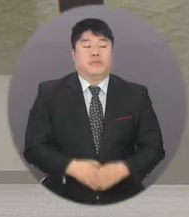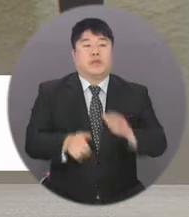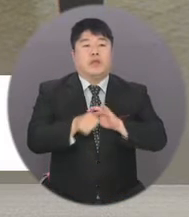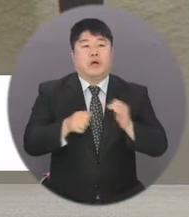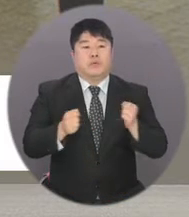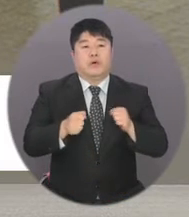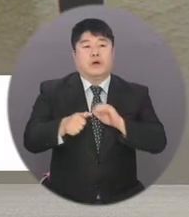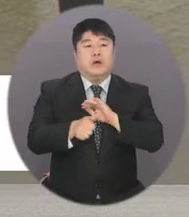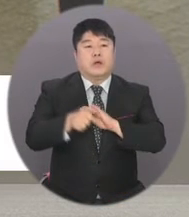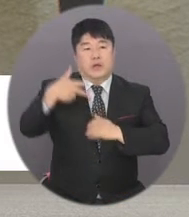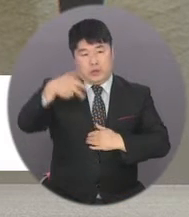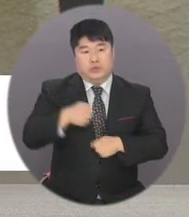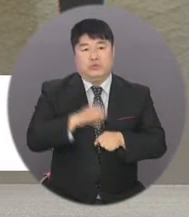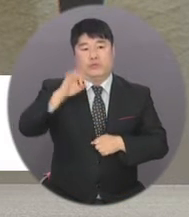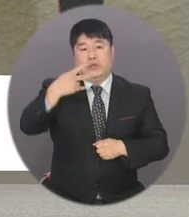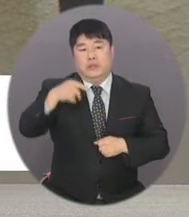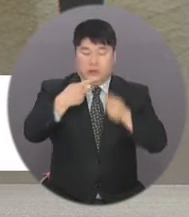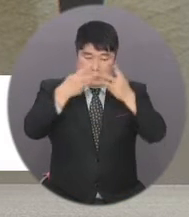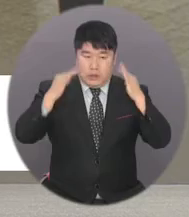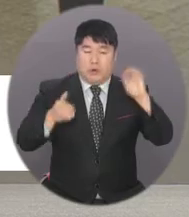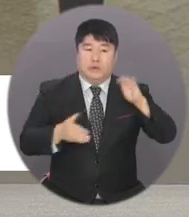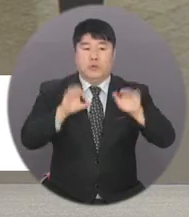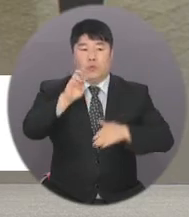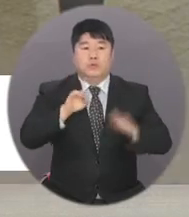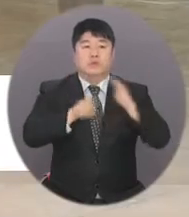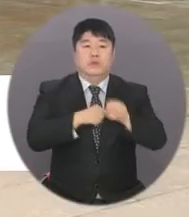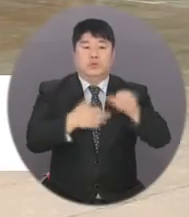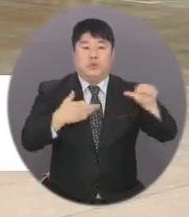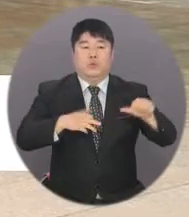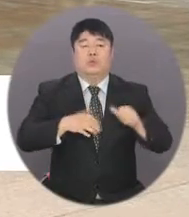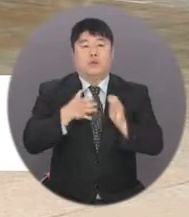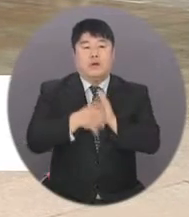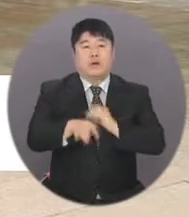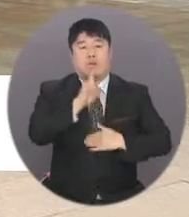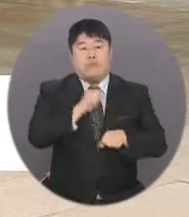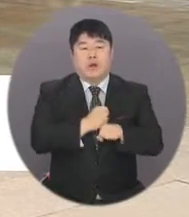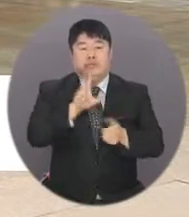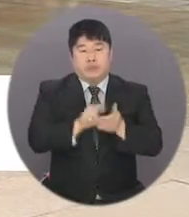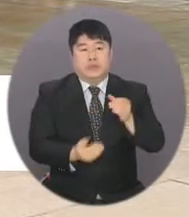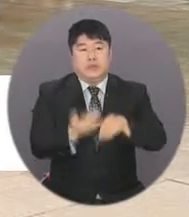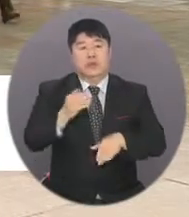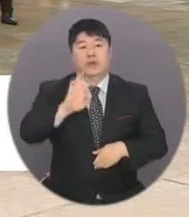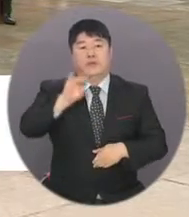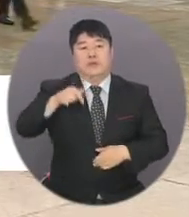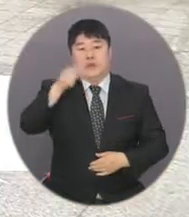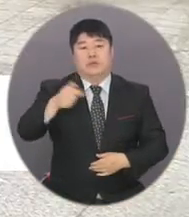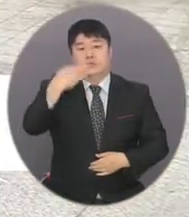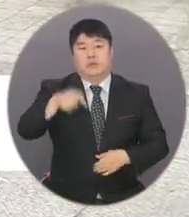경북 경주 위덕대학교 학생들이 오늘 광주를 찾아 5.18 망언으로 물의를 빚은 박훈탁 교수를